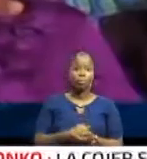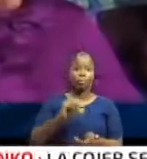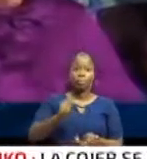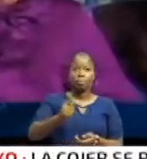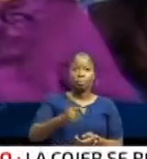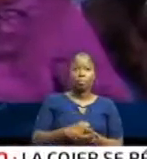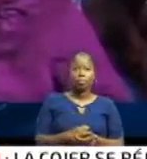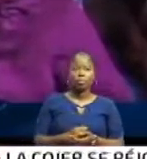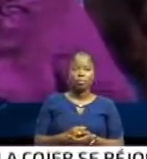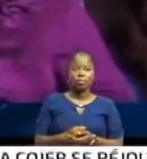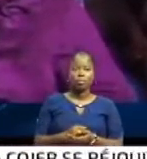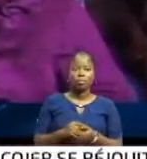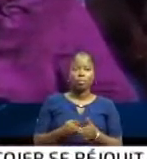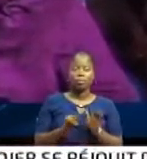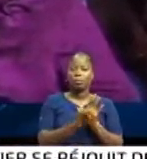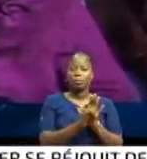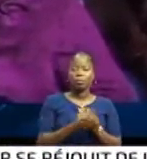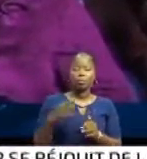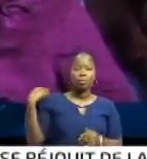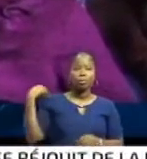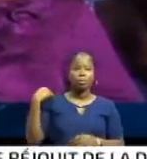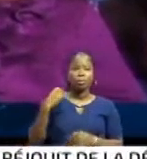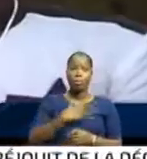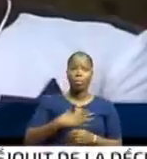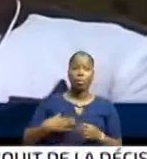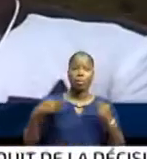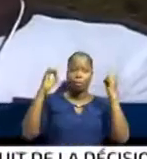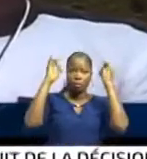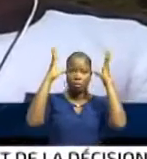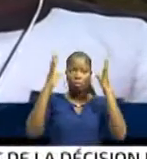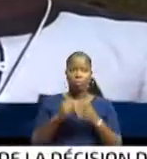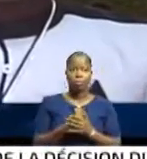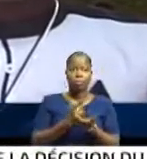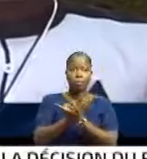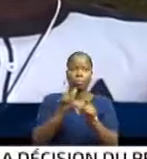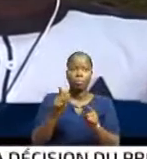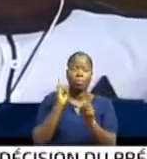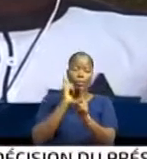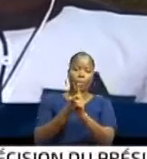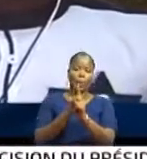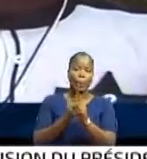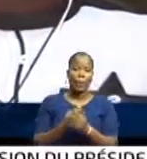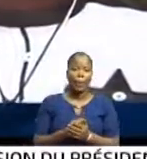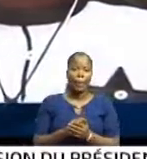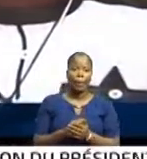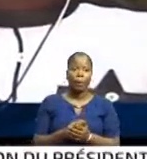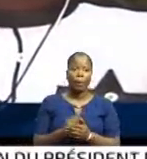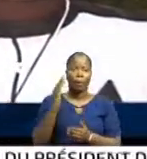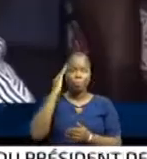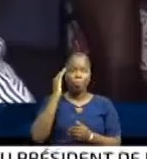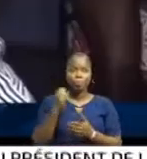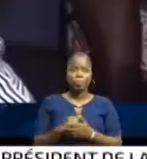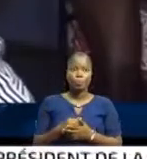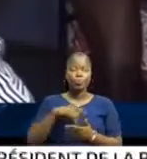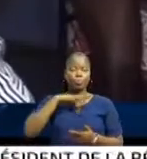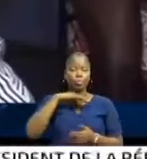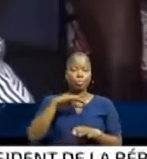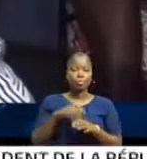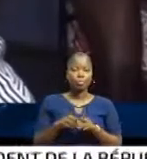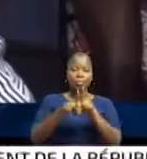irresponsable et dangereux des libéraux visant à pervertir et polluer le débat politique